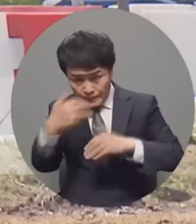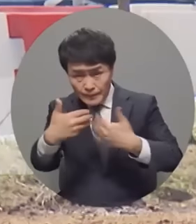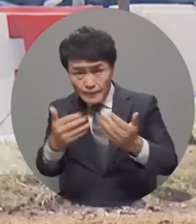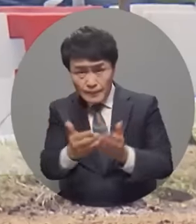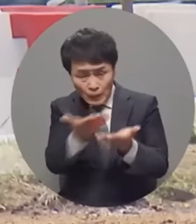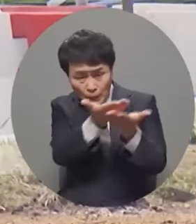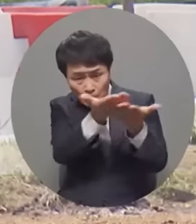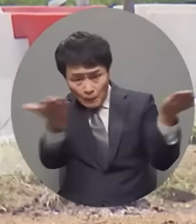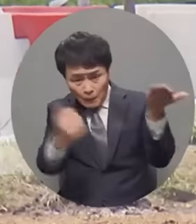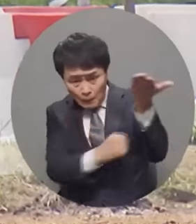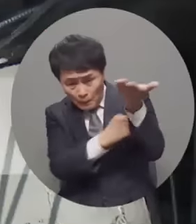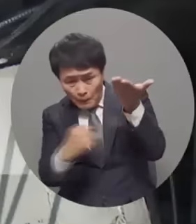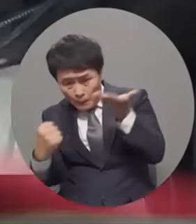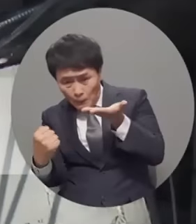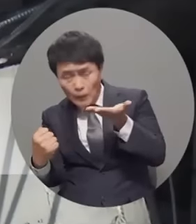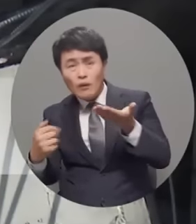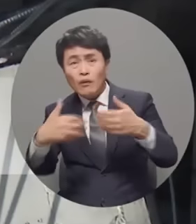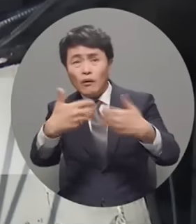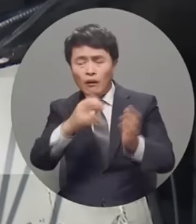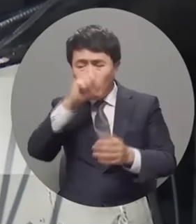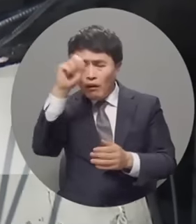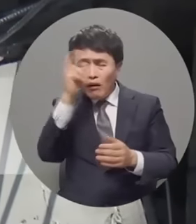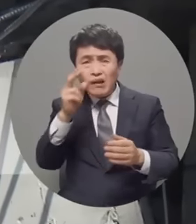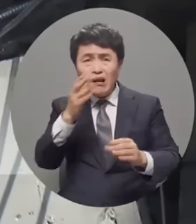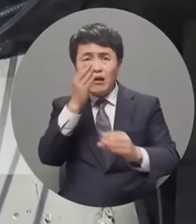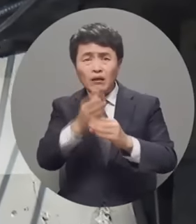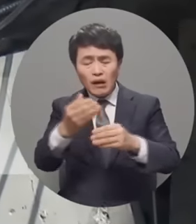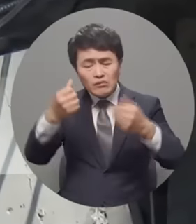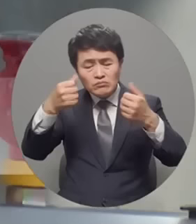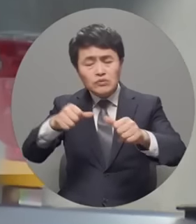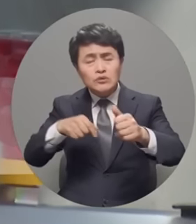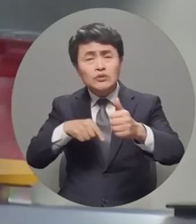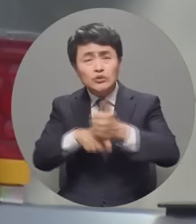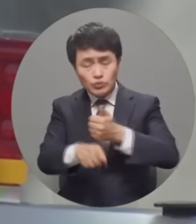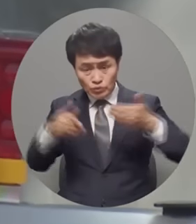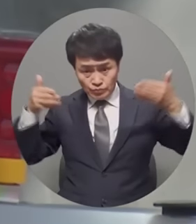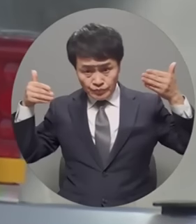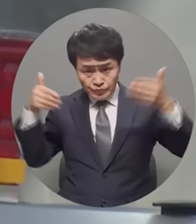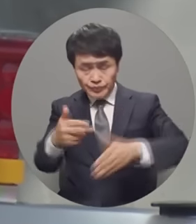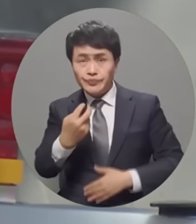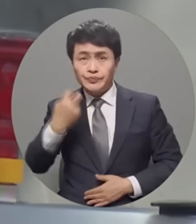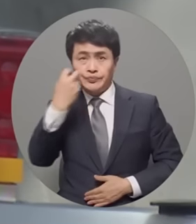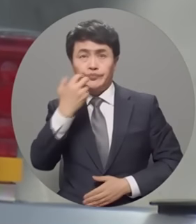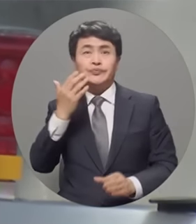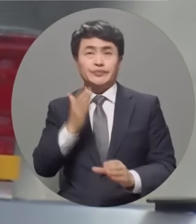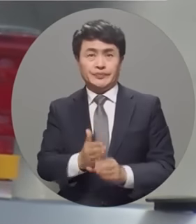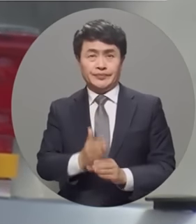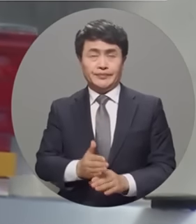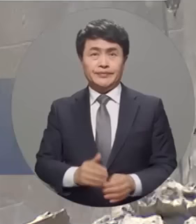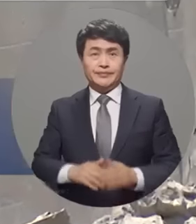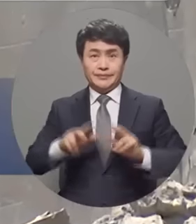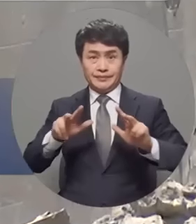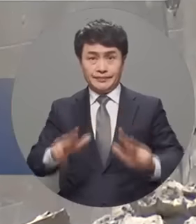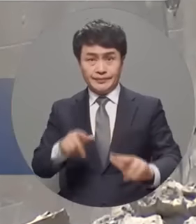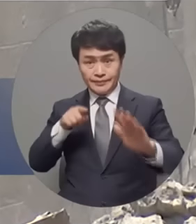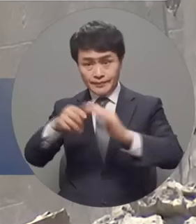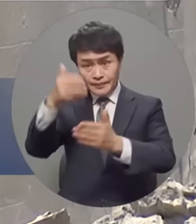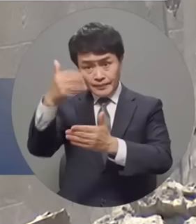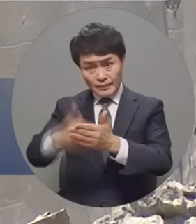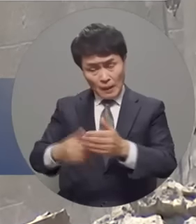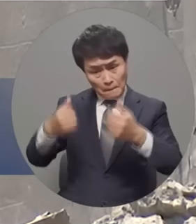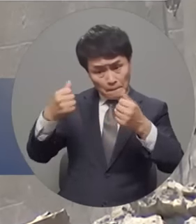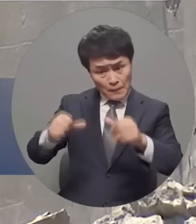보호 역할을 하는 콘크리트 빔이 갑자기 가운데가 부러진 이유를 집중적으로 분석하고 있습니다. 현장에 남아있는